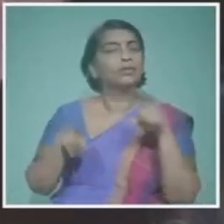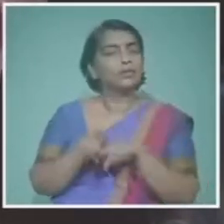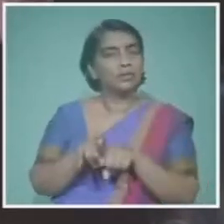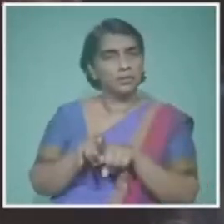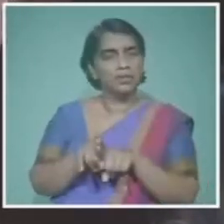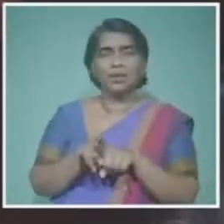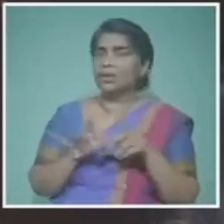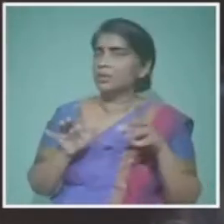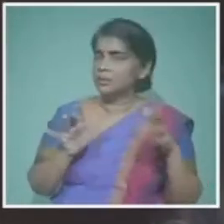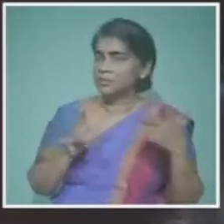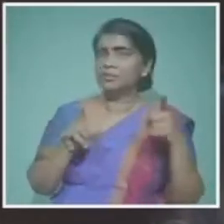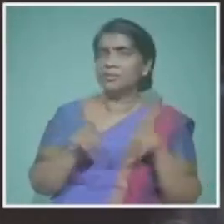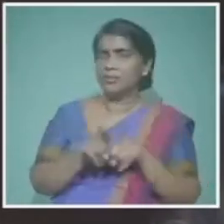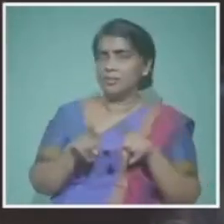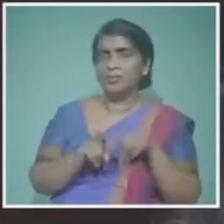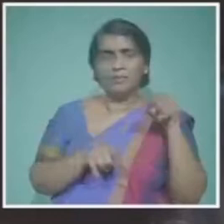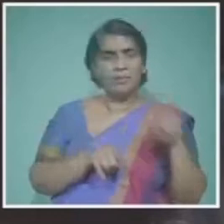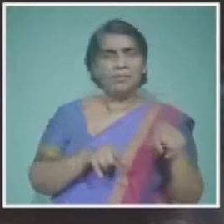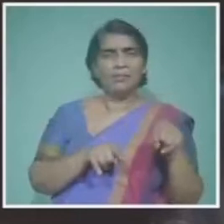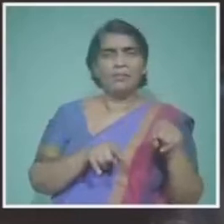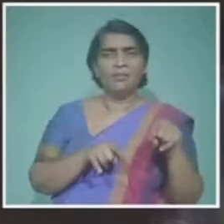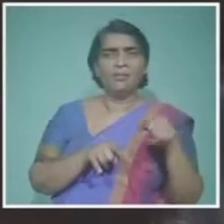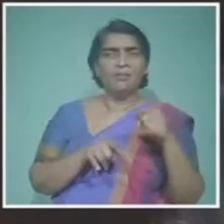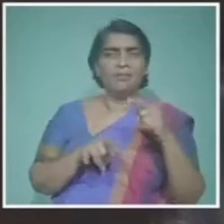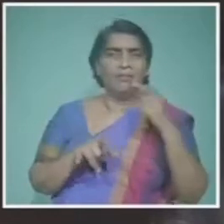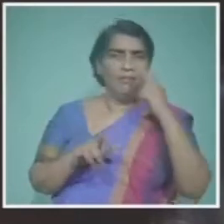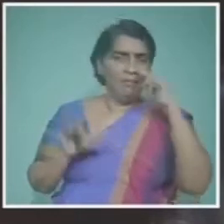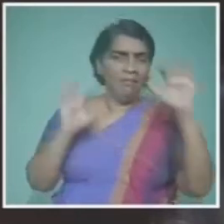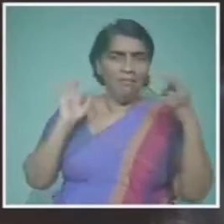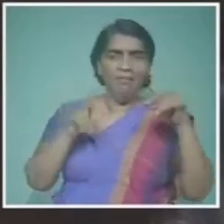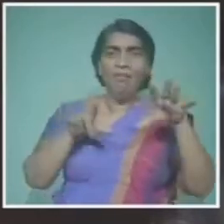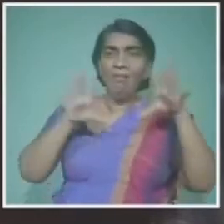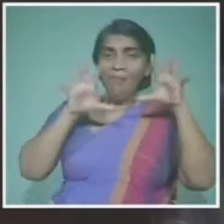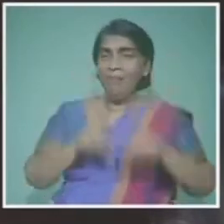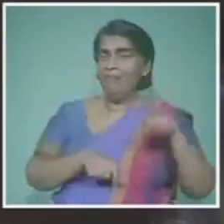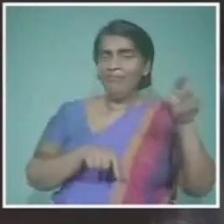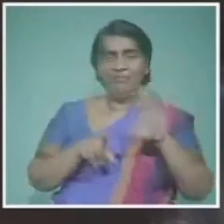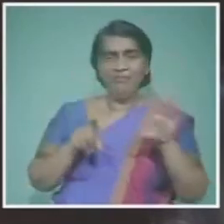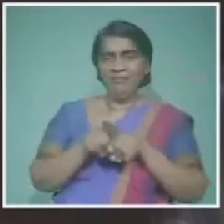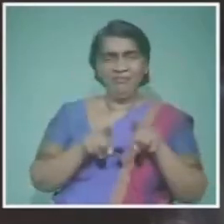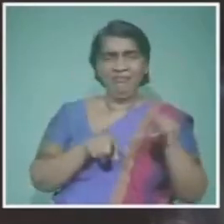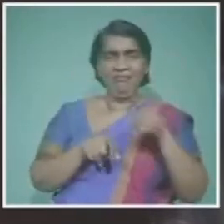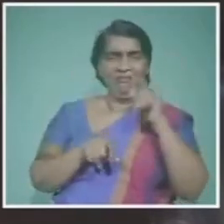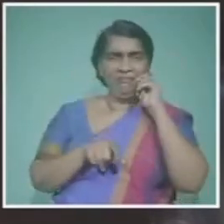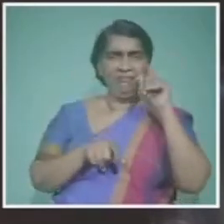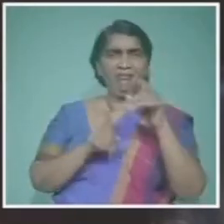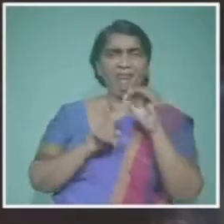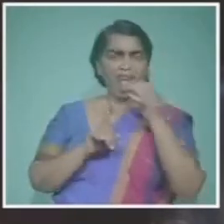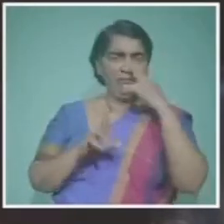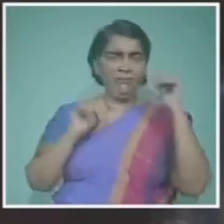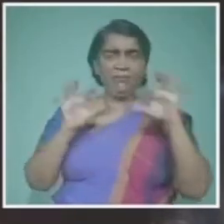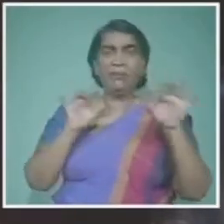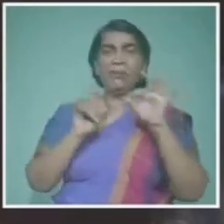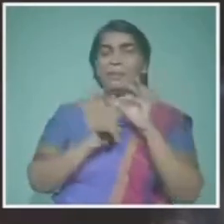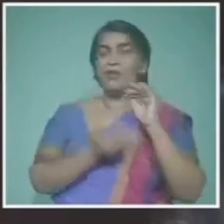ini, tak, jangan teri ini, batu la ini, batu aja teri nama ini. They are not plantation